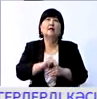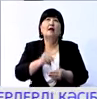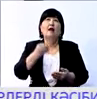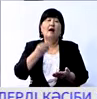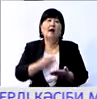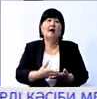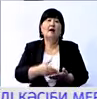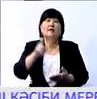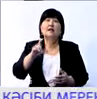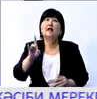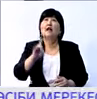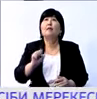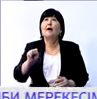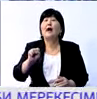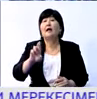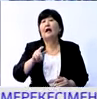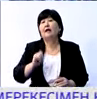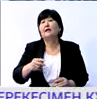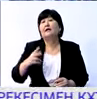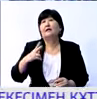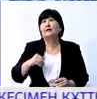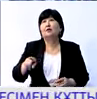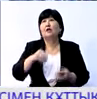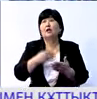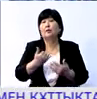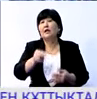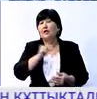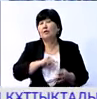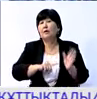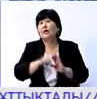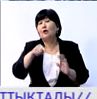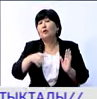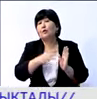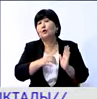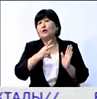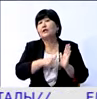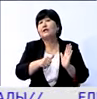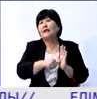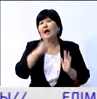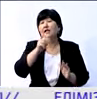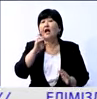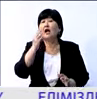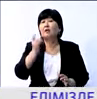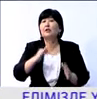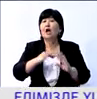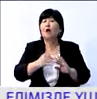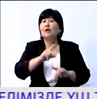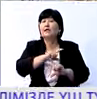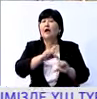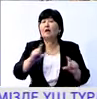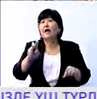Абзалжан. Рахима аяған қызына көпшілік осындай баға береді. Ол еңбек жолын 1986 жылы Қармақшы аудандық